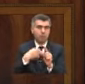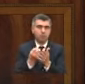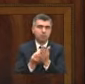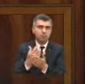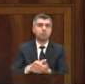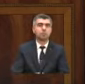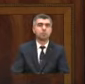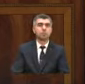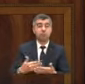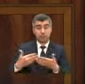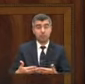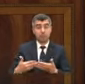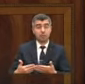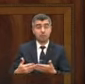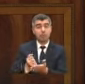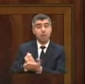الآن المناصب المالية